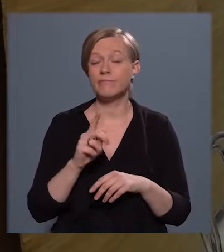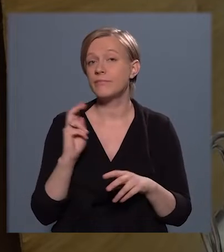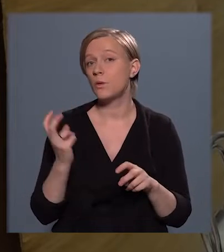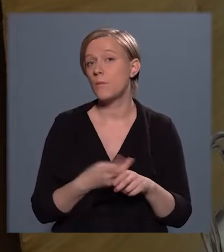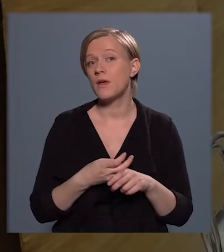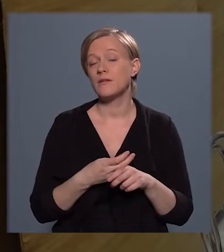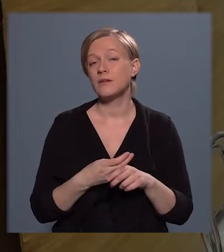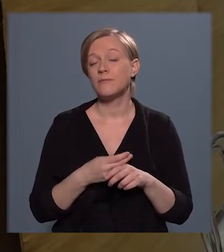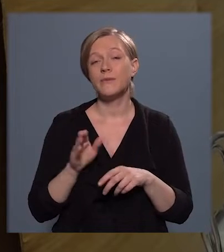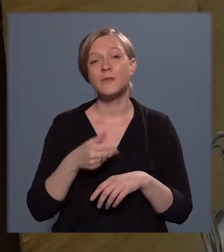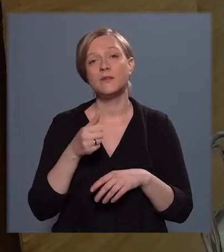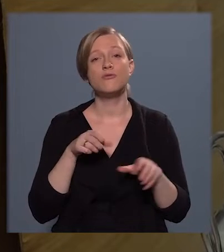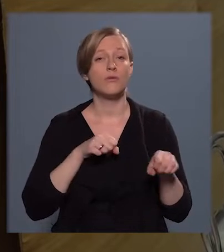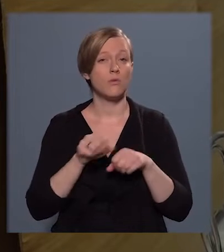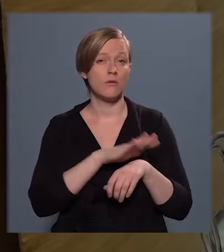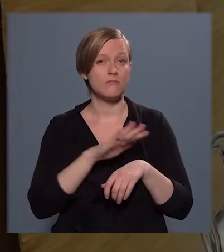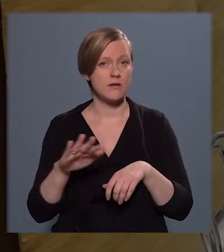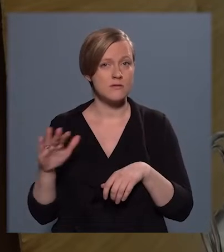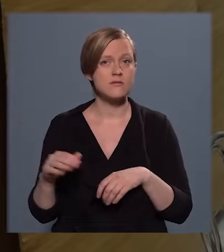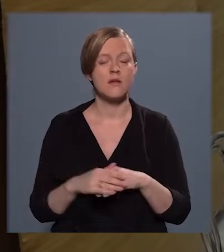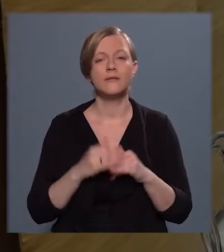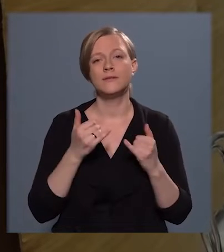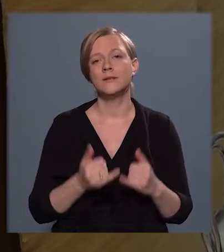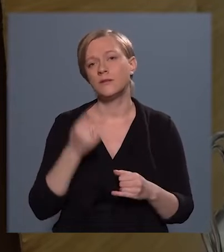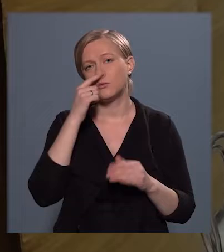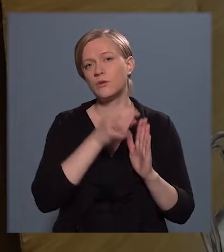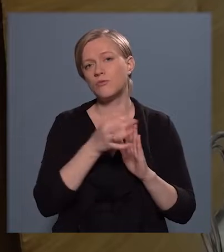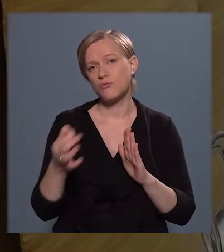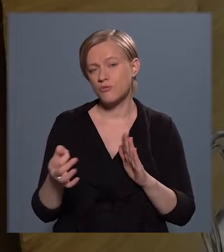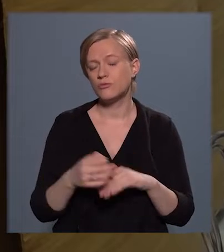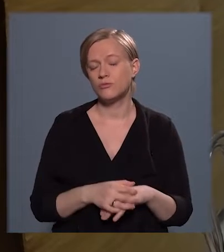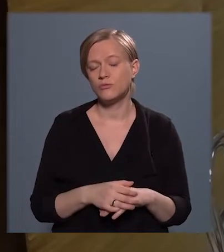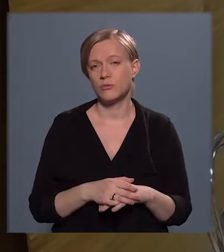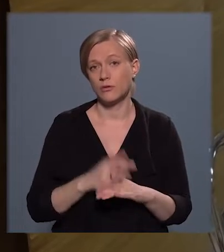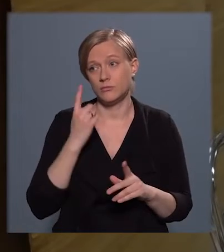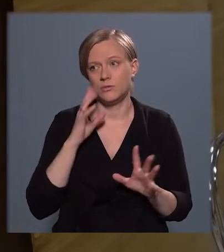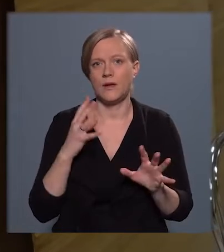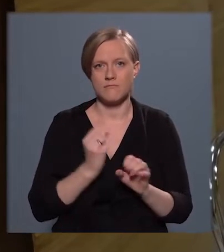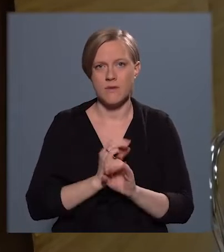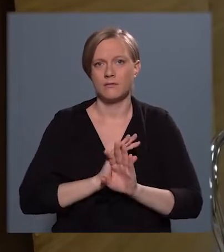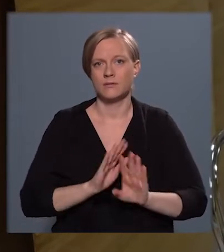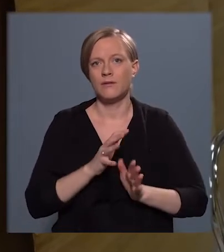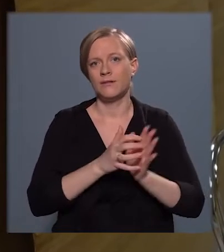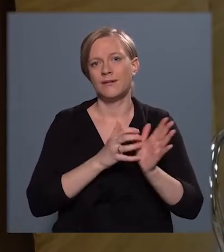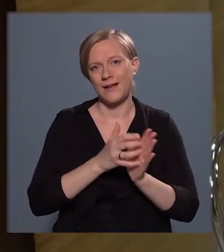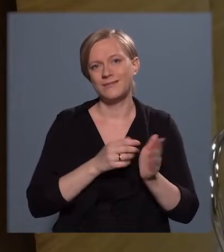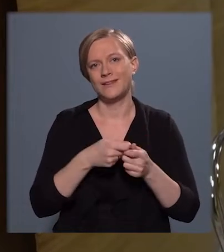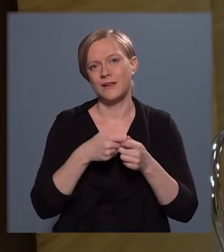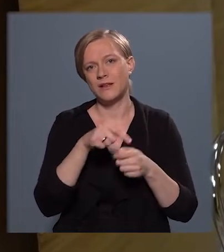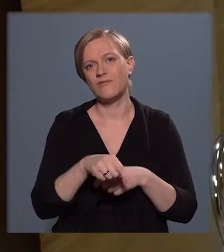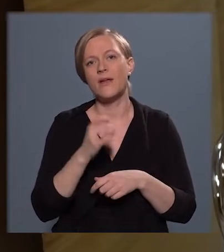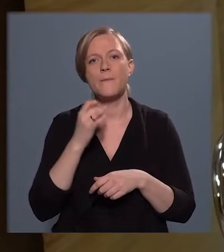kőbányai nemzetiségi önkormányzatok idén júniustól meg tudták tartani a kerti rendezvényeket a